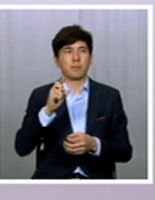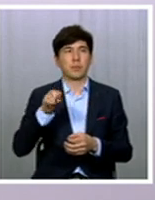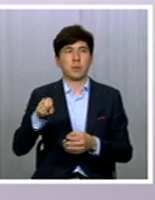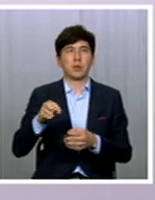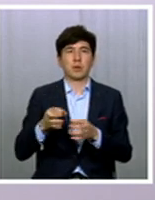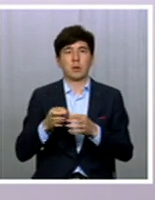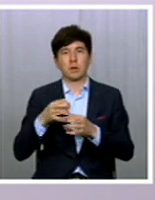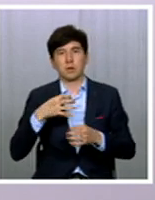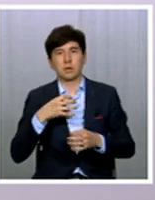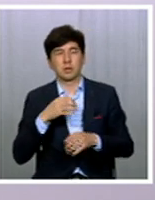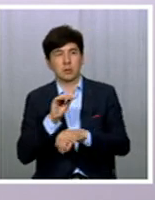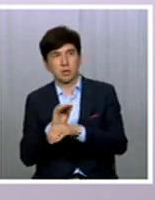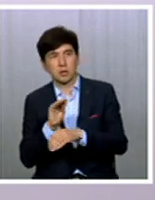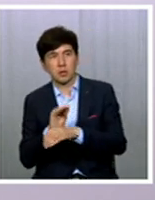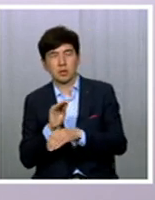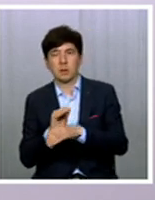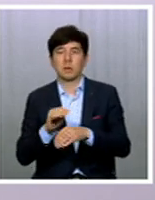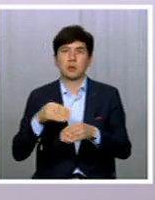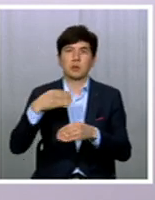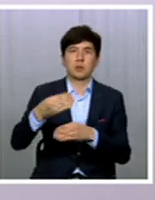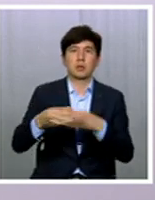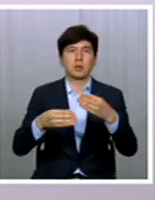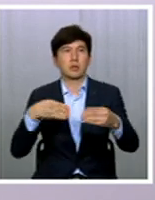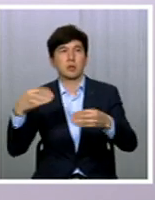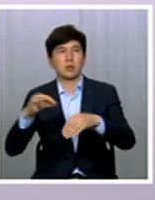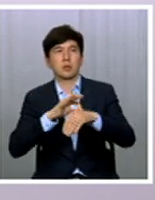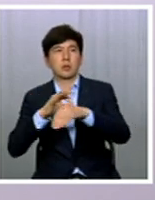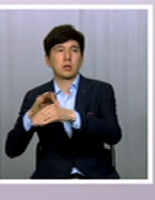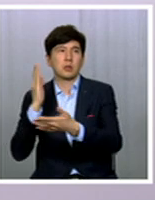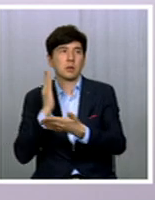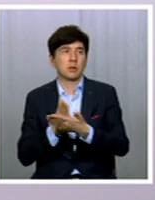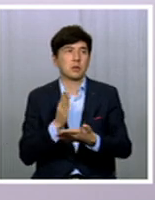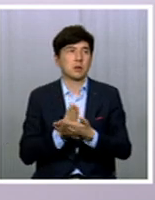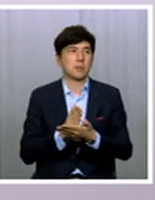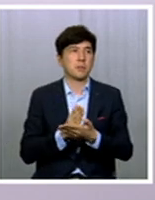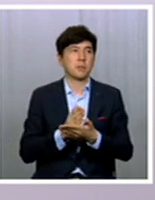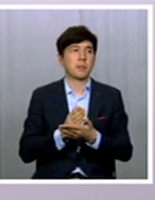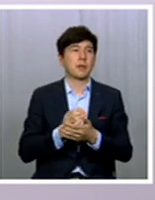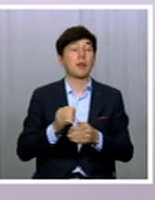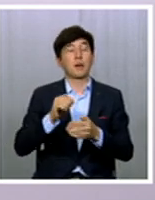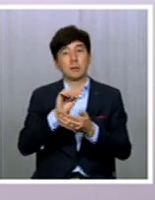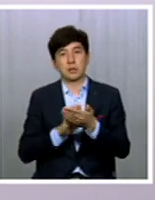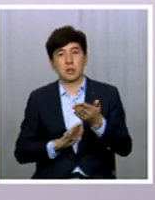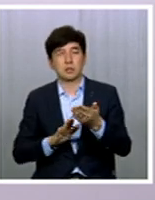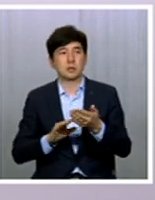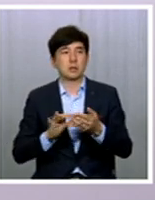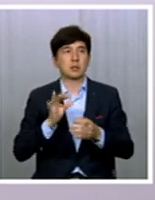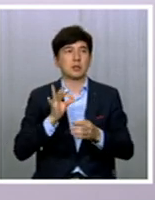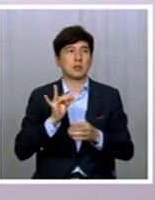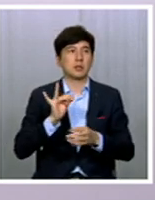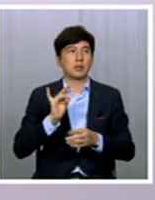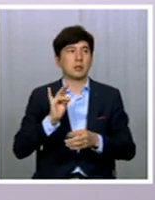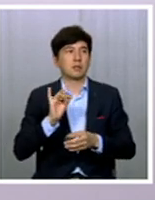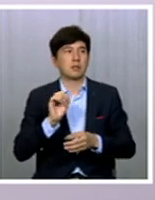көршілес мемлекеттерге жеткізіледі және ол негізгі ары қарай жалпы инфрақұрылымның көптеген қырлары арқылы көрініс табады